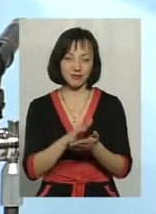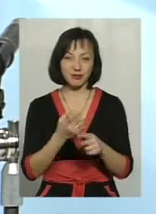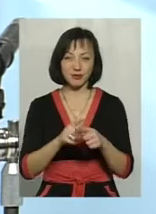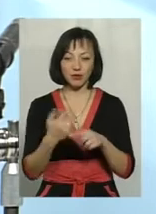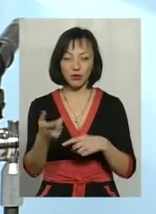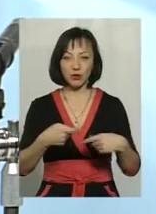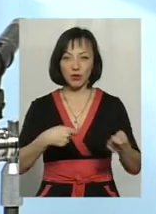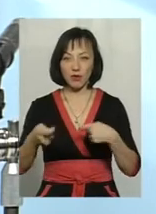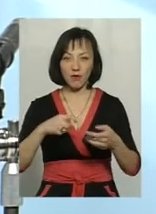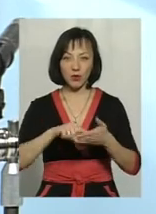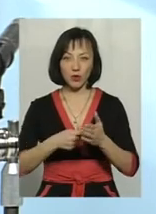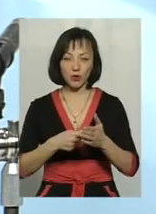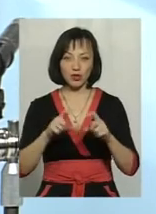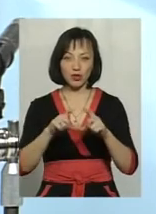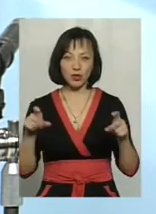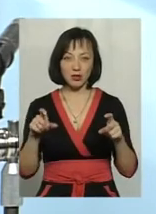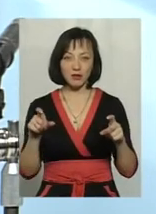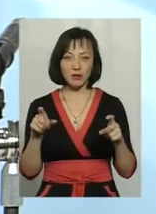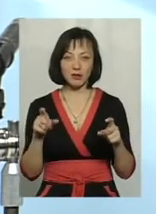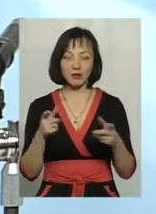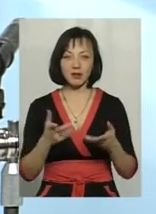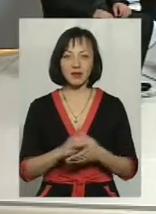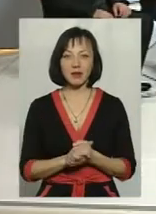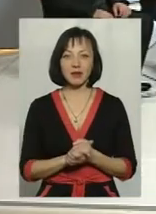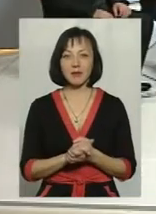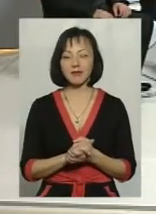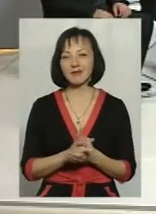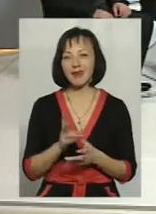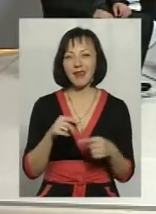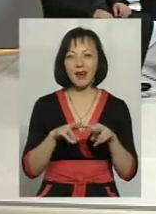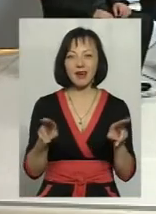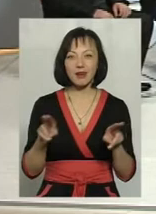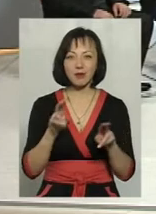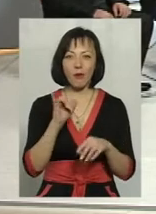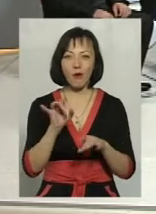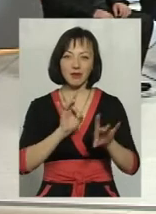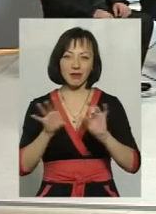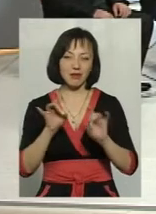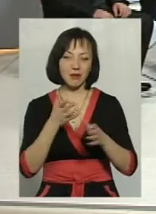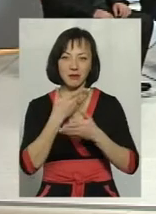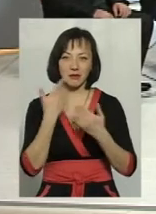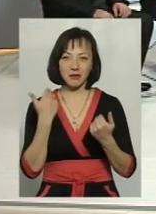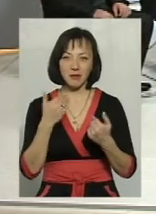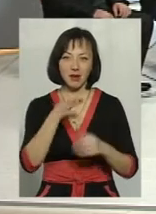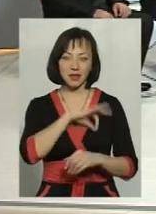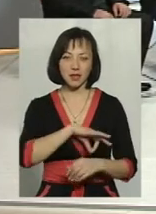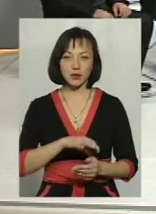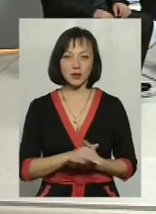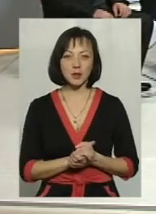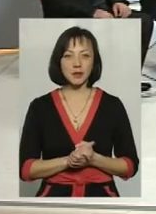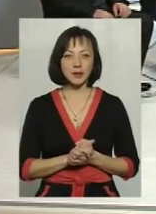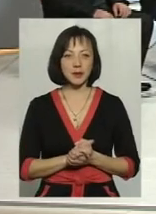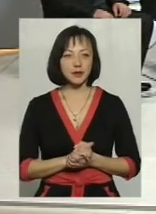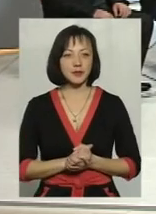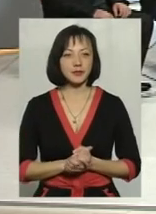його торгова точка, ну вже не антиреклама працює. Так, антиреклама, вона не має певного зиску. Дякую,